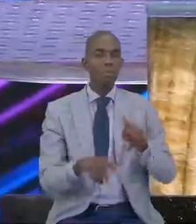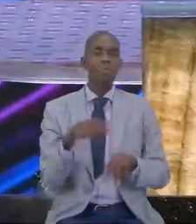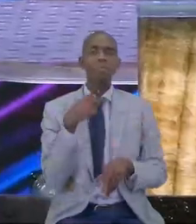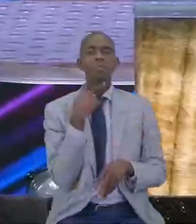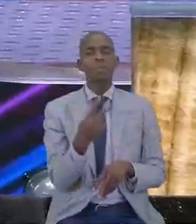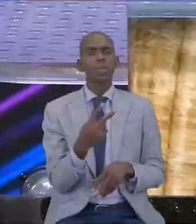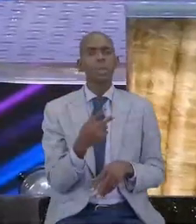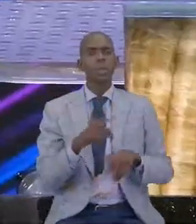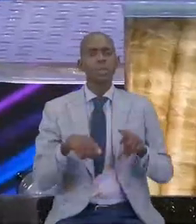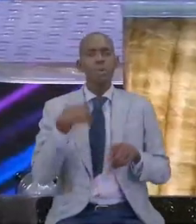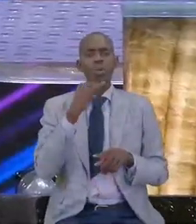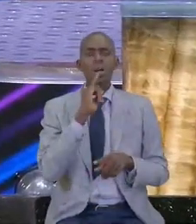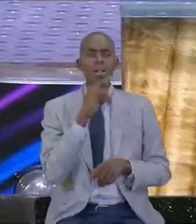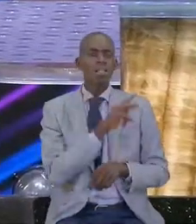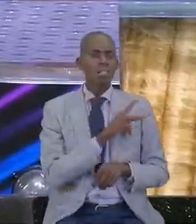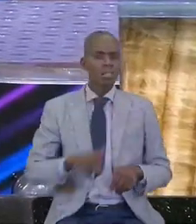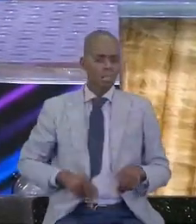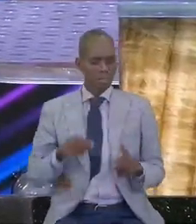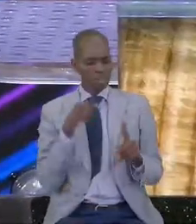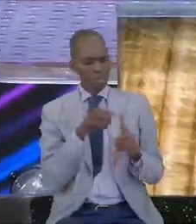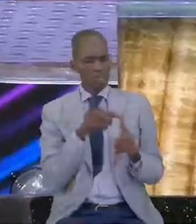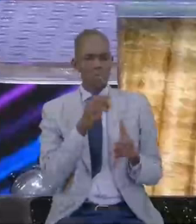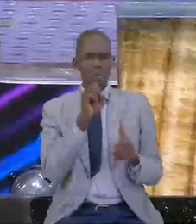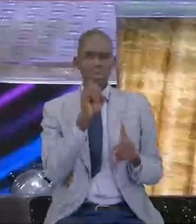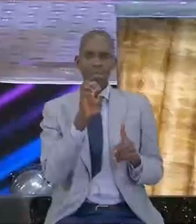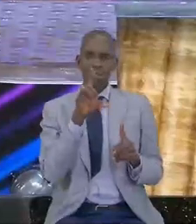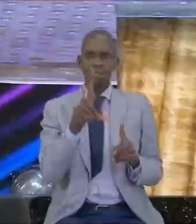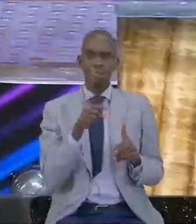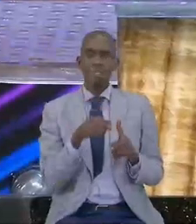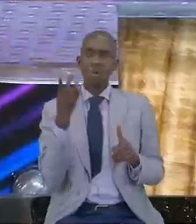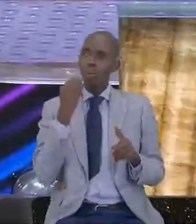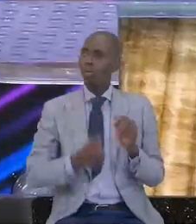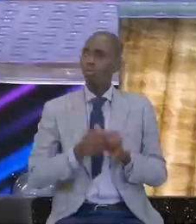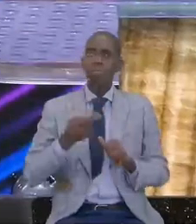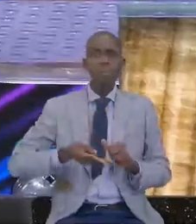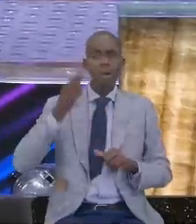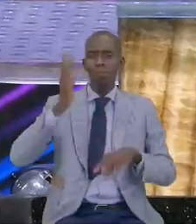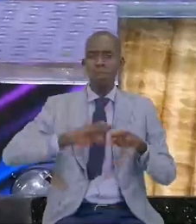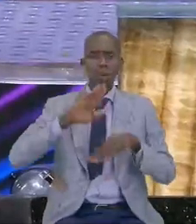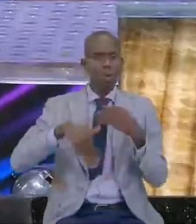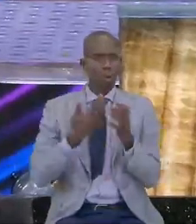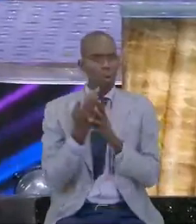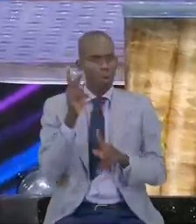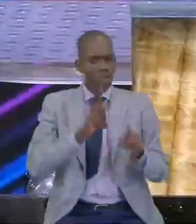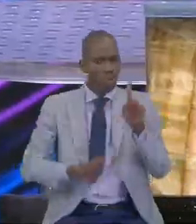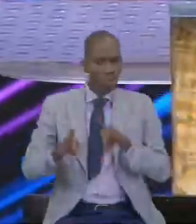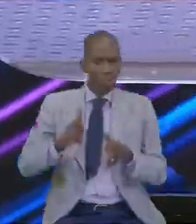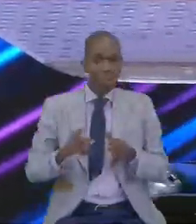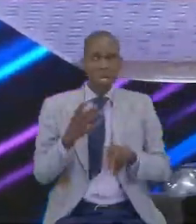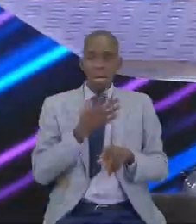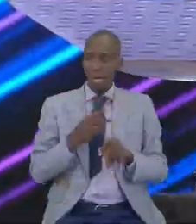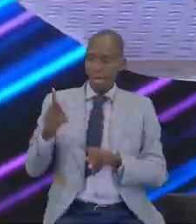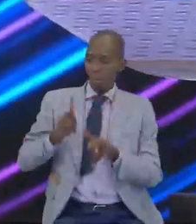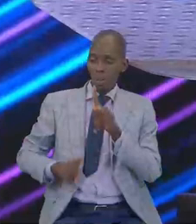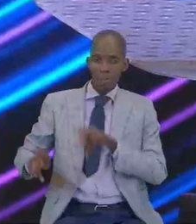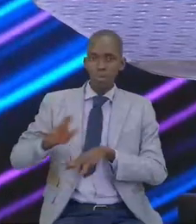roi d'Israël. Il était plus élevé que le peuple. Maintenant, il y a des gens, même si ils ont